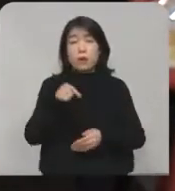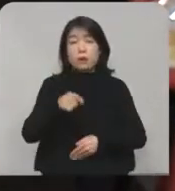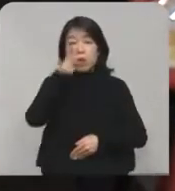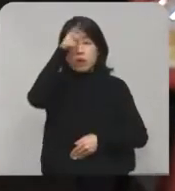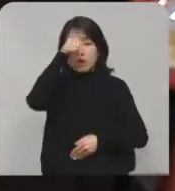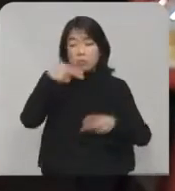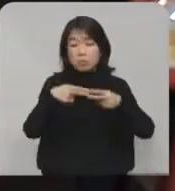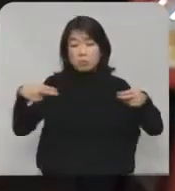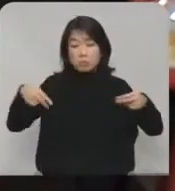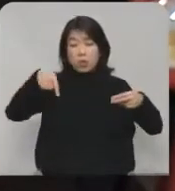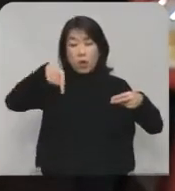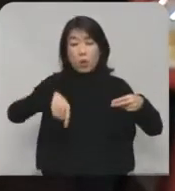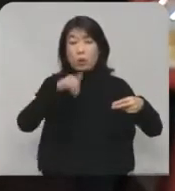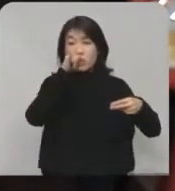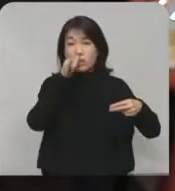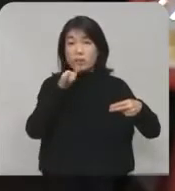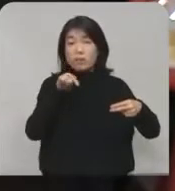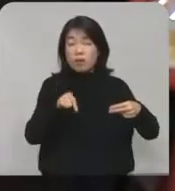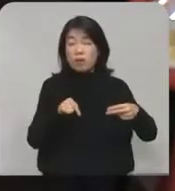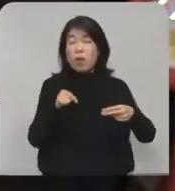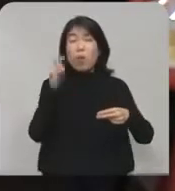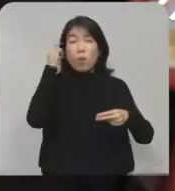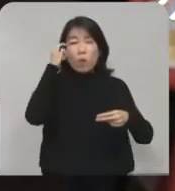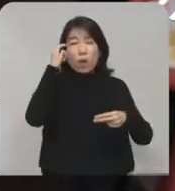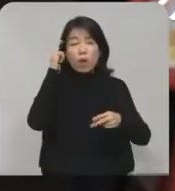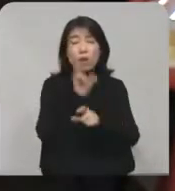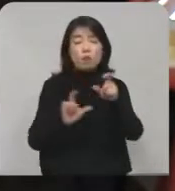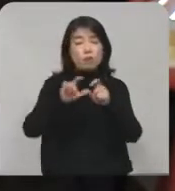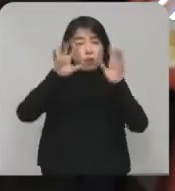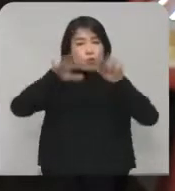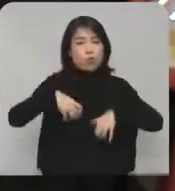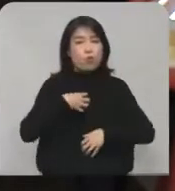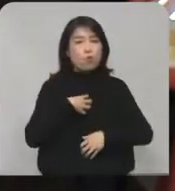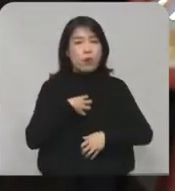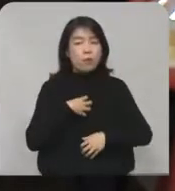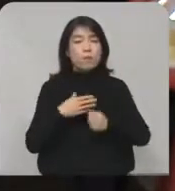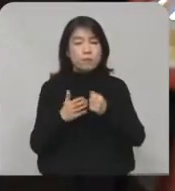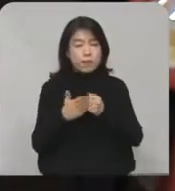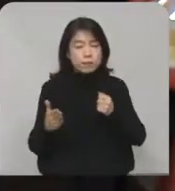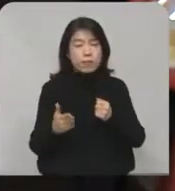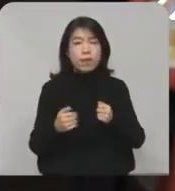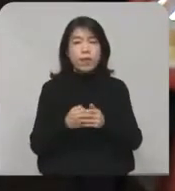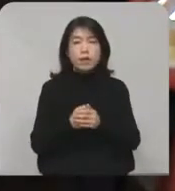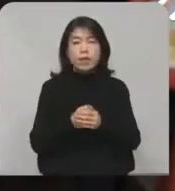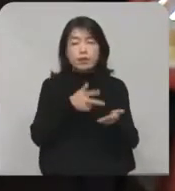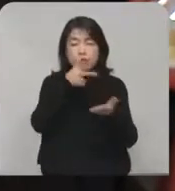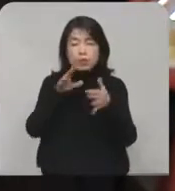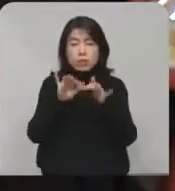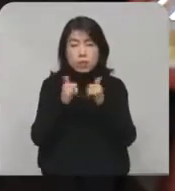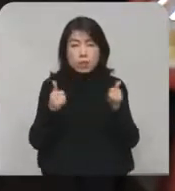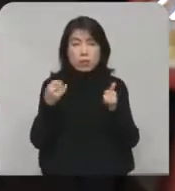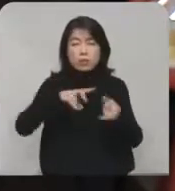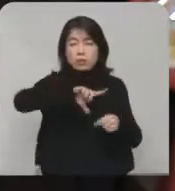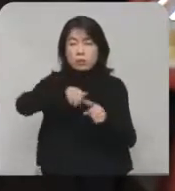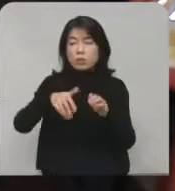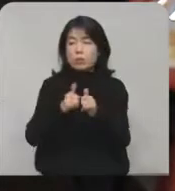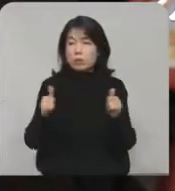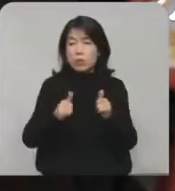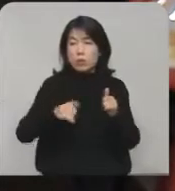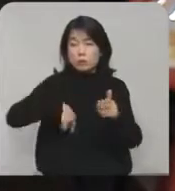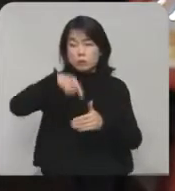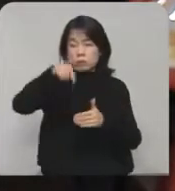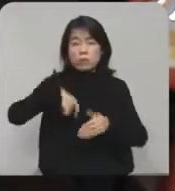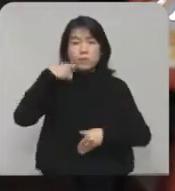통제선이 보이실 텐데요. 추가 붕괴 우려가 있다는 소방당국의 판단에 따라 취재진은 물론 인근 주민들의